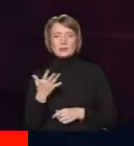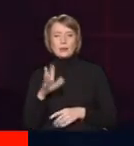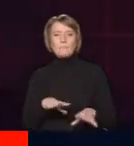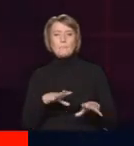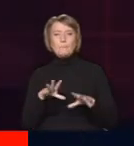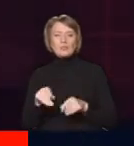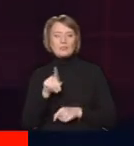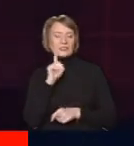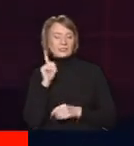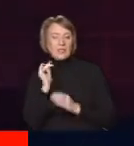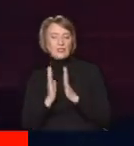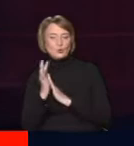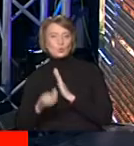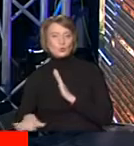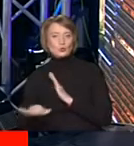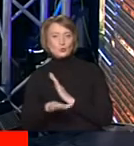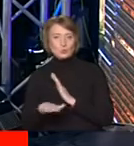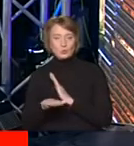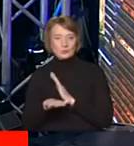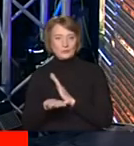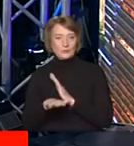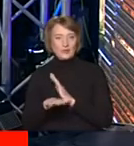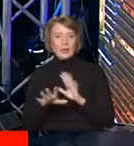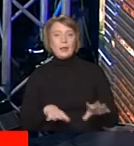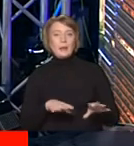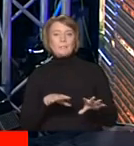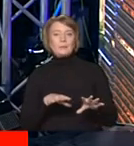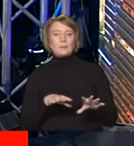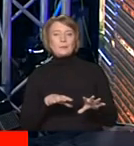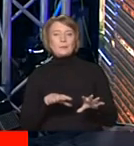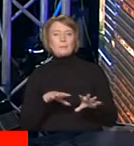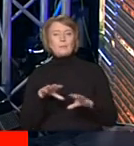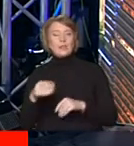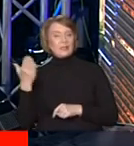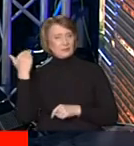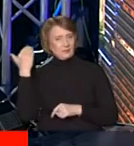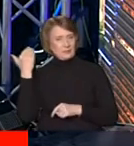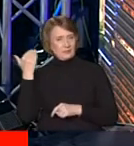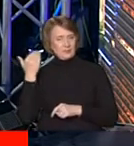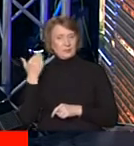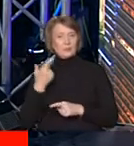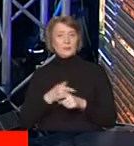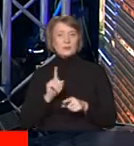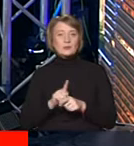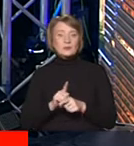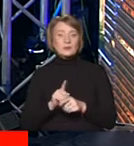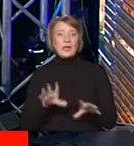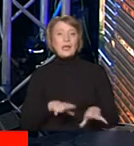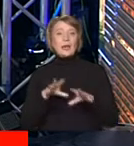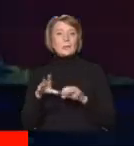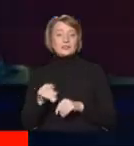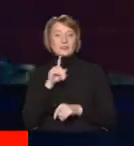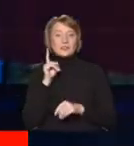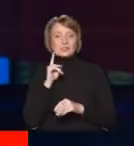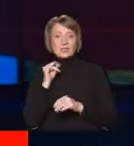перевести зелену зону, так? Змінити генплан і це перевести зелену зону. В цій каденції чи ще раніше? Ще при Чернівецькому було зроблено. Угу. І перевести зелену